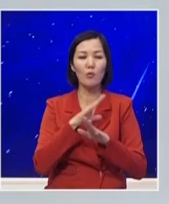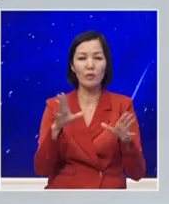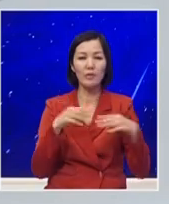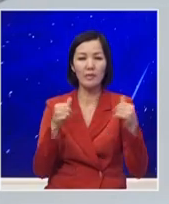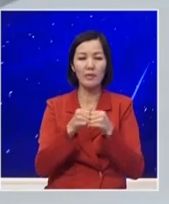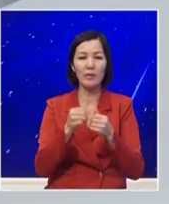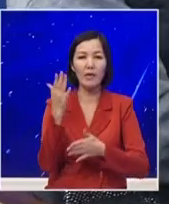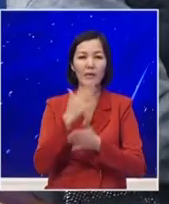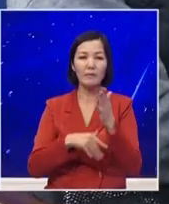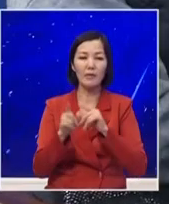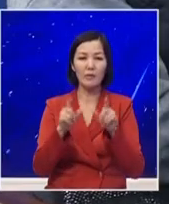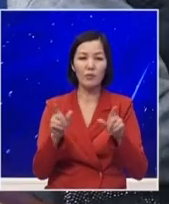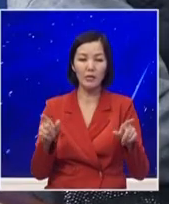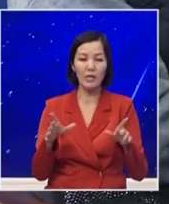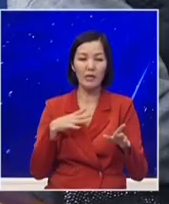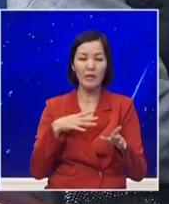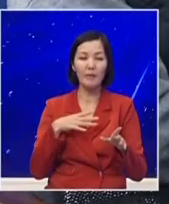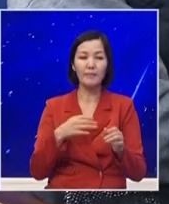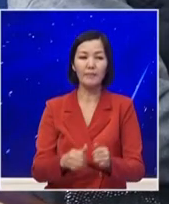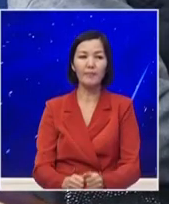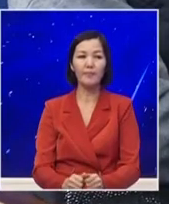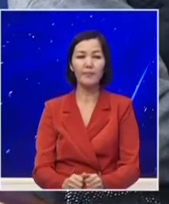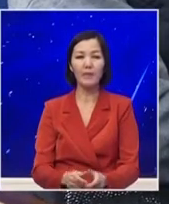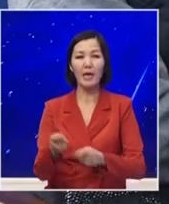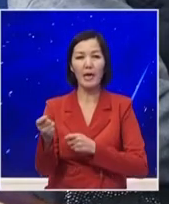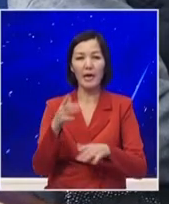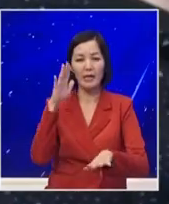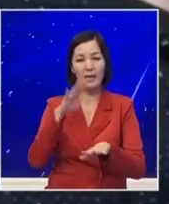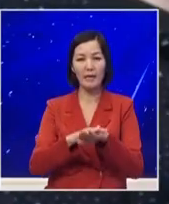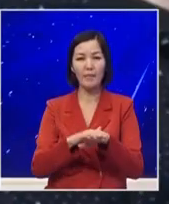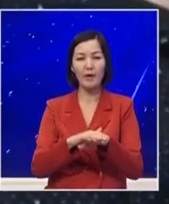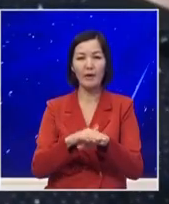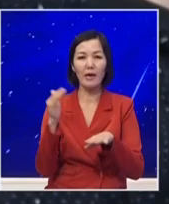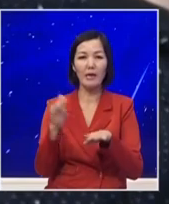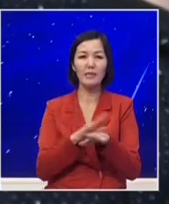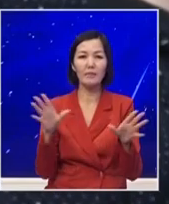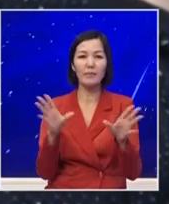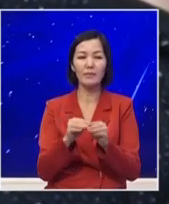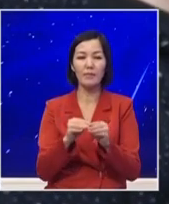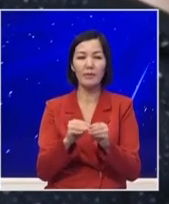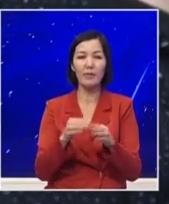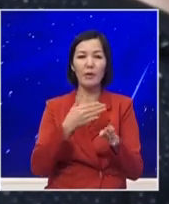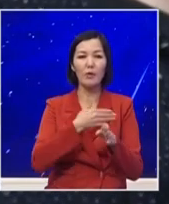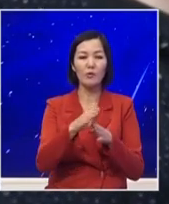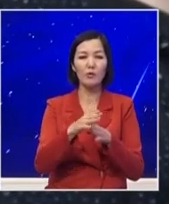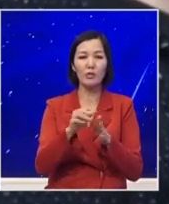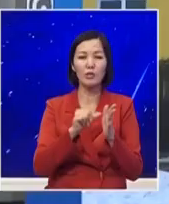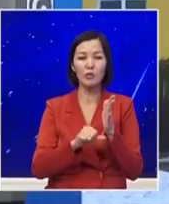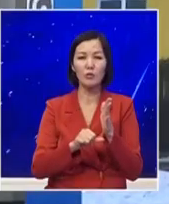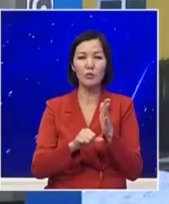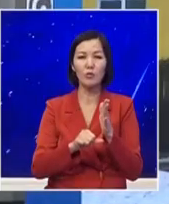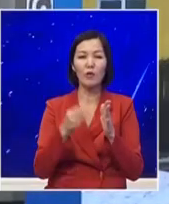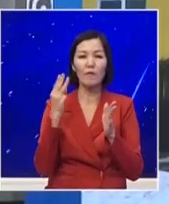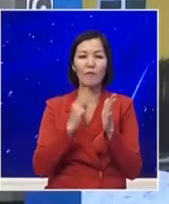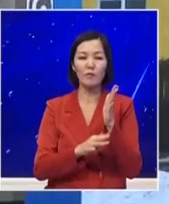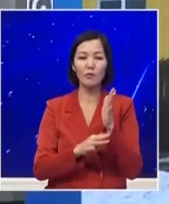также люди из социально уязвимых слоев населения. Аппаратом Акима в рамках акции «Безбергемос» было роздано 680 продуктовых